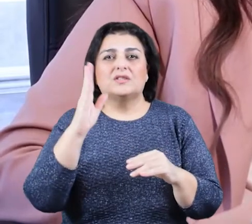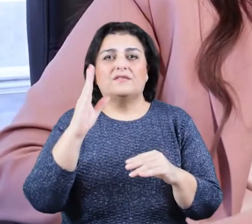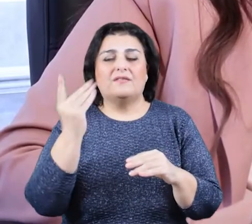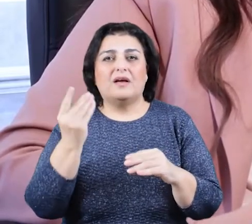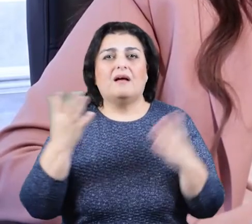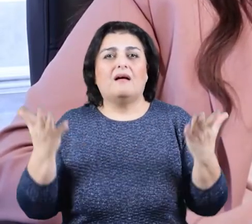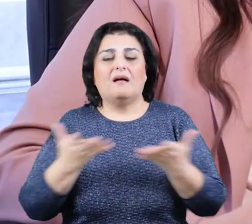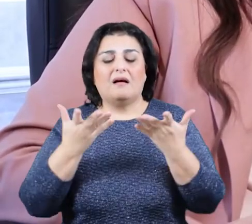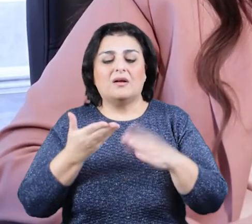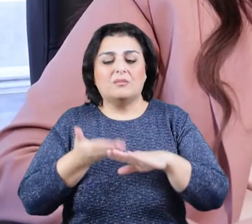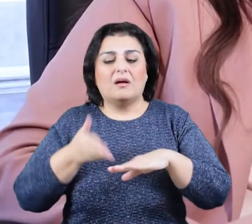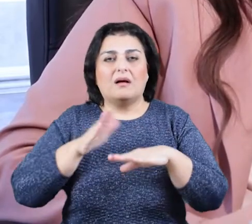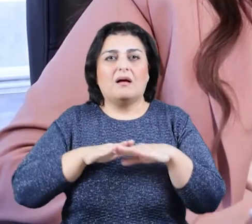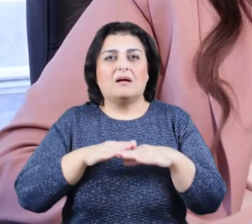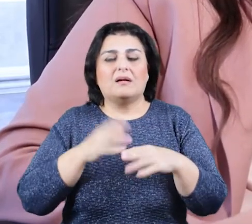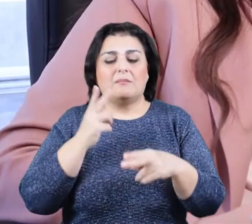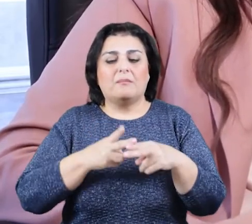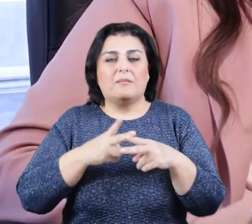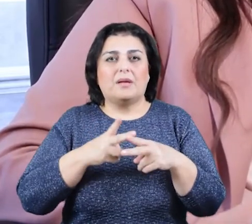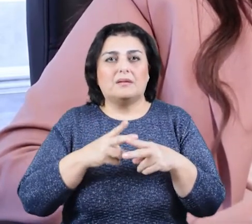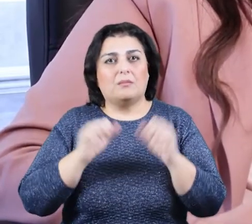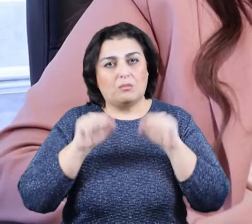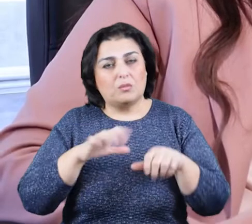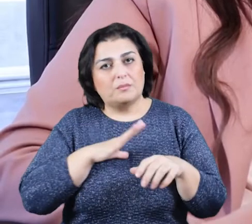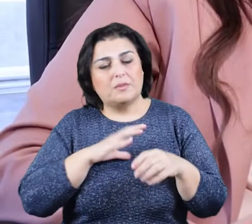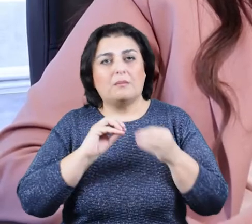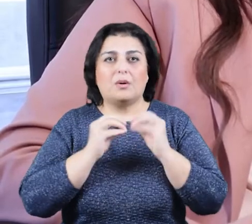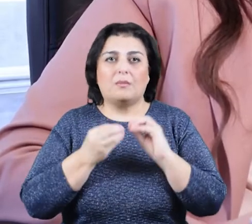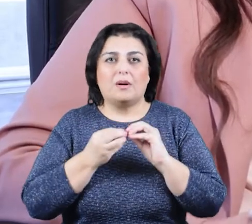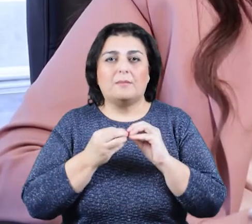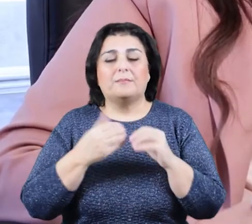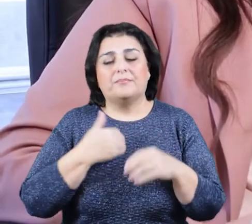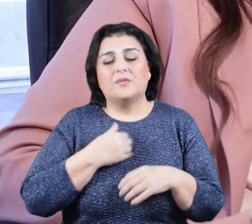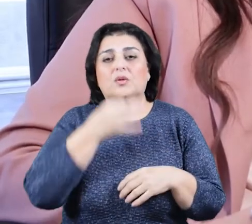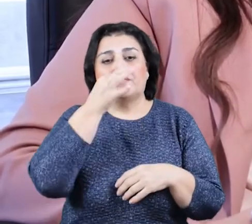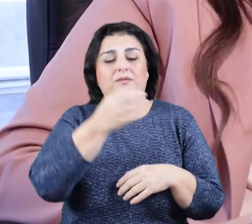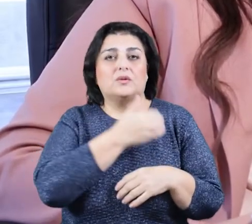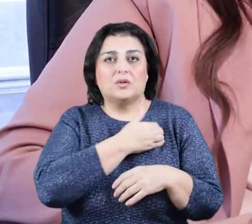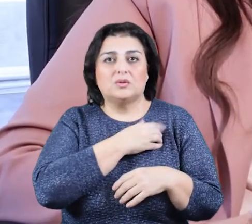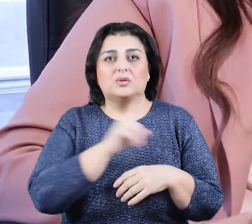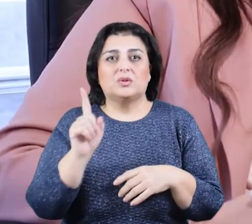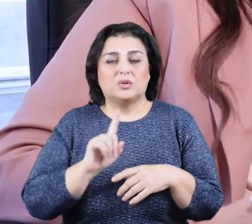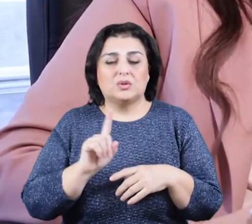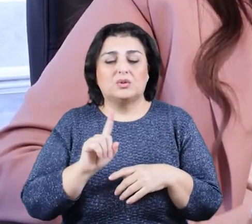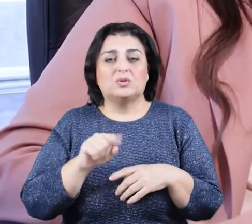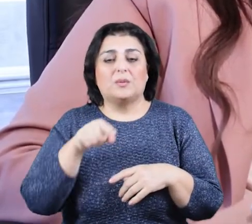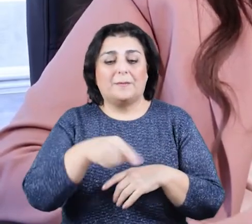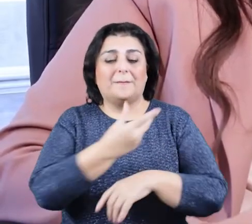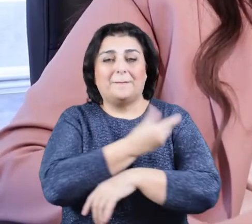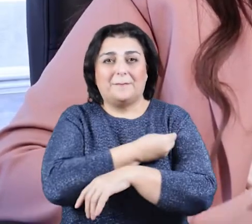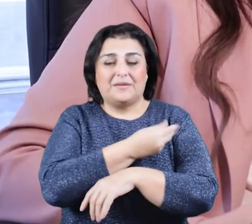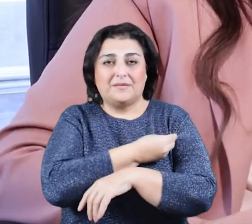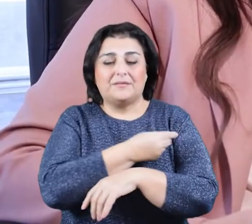civə, alüminium kimi ağır metallar var. Bu problem ola bilərmi? Öncəliklə onu qeyd etmək istəyirəm ki, qrip